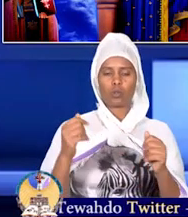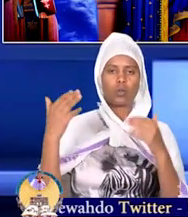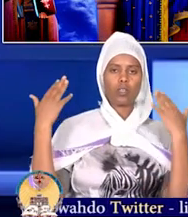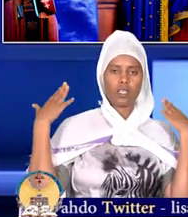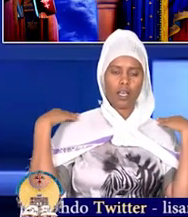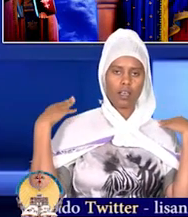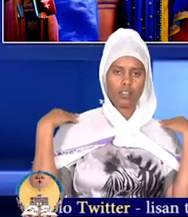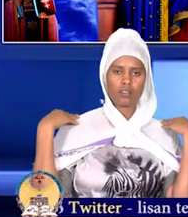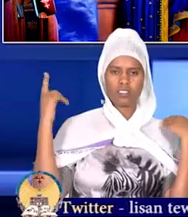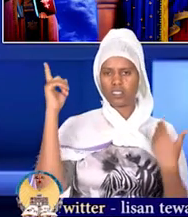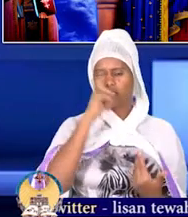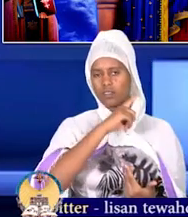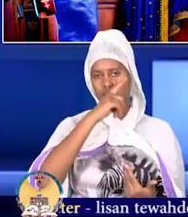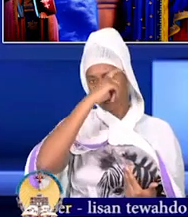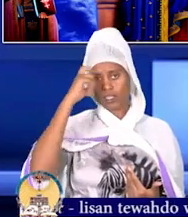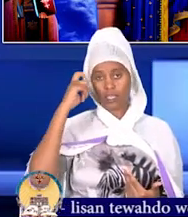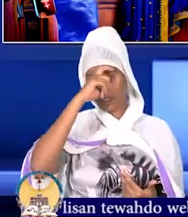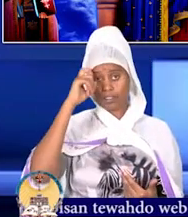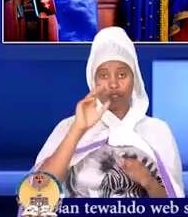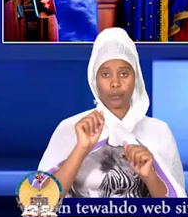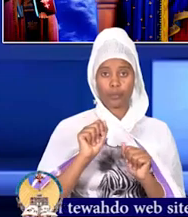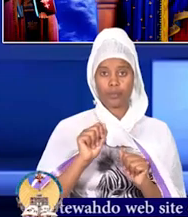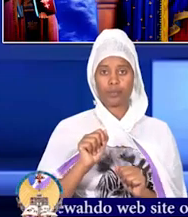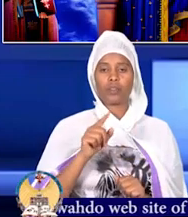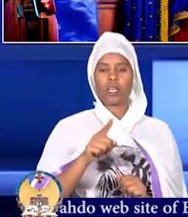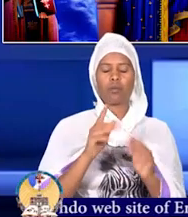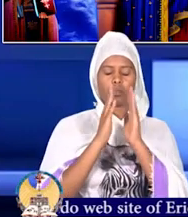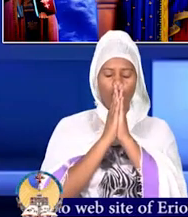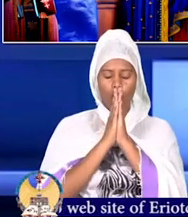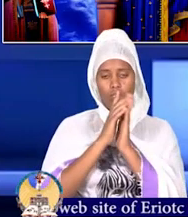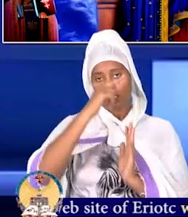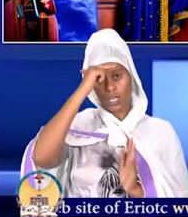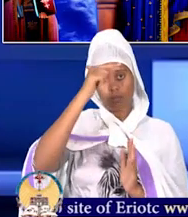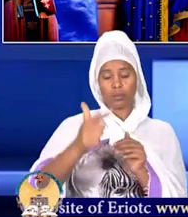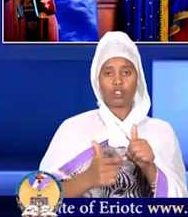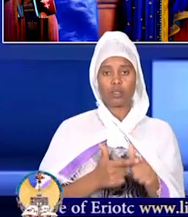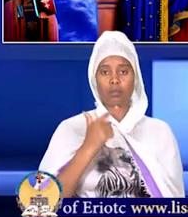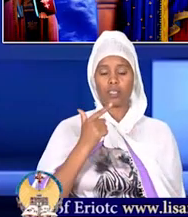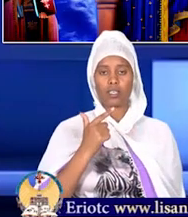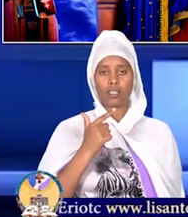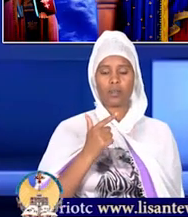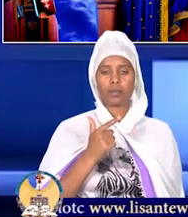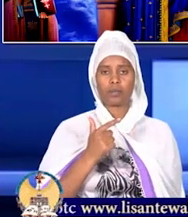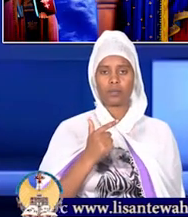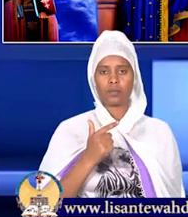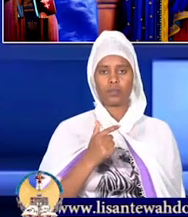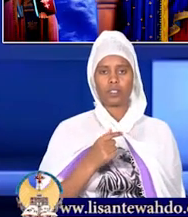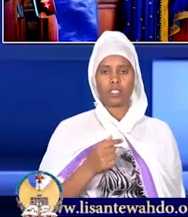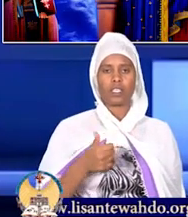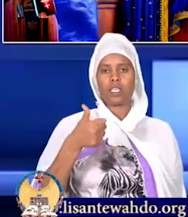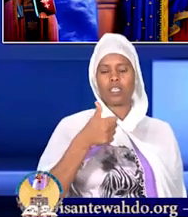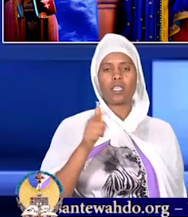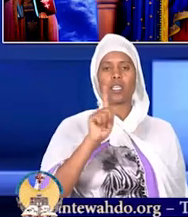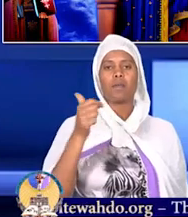ካብቶም ቅድሚኡ ዝነበሩ ነገስታት ድማ ዝኸፍአ ስራሕ ምስ ሰርሐ ናብ ጣዖት ከምልኽ ምጅማሩ ክሰግድ ስለ